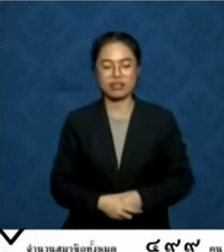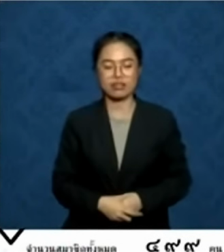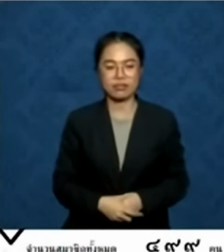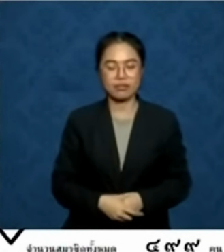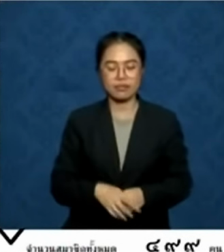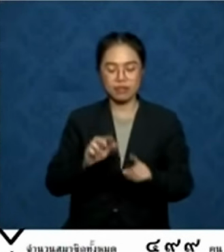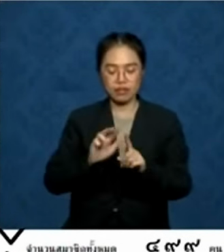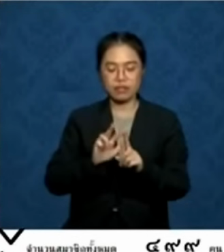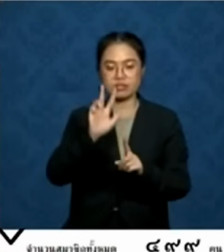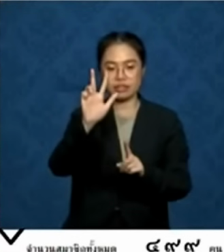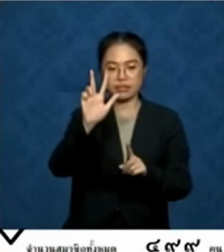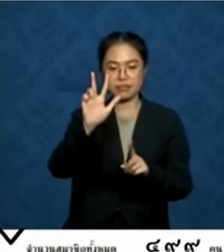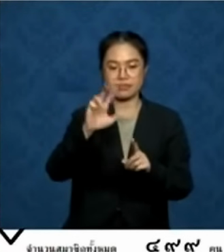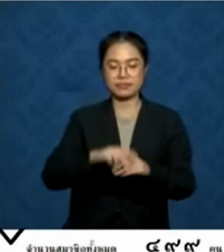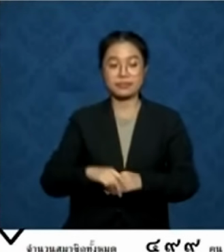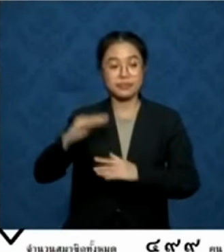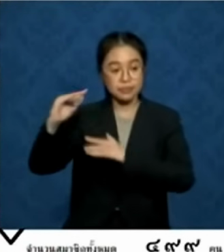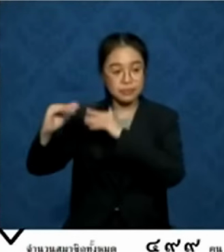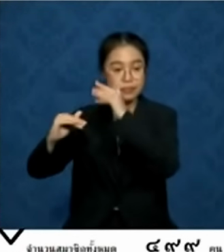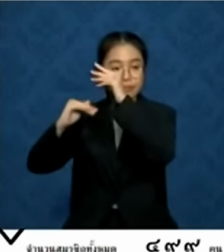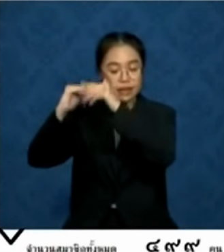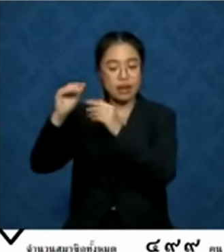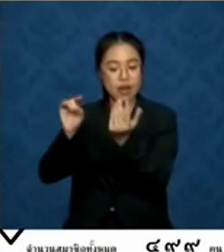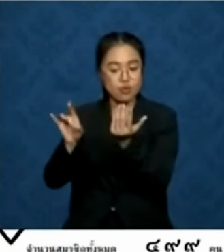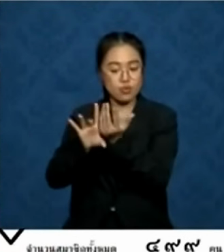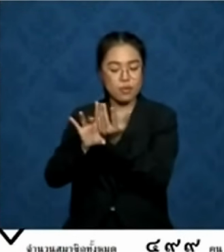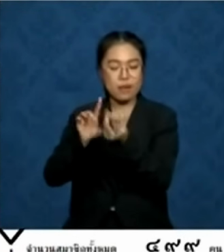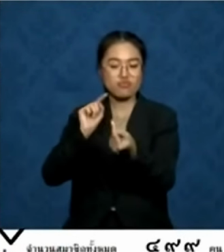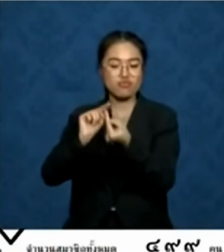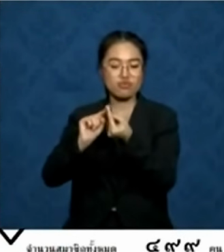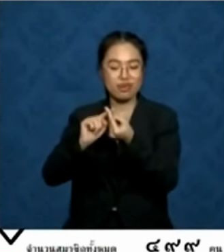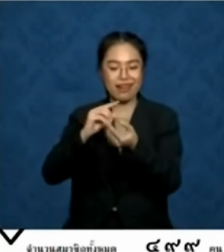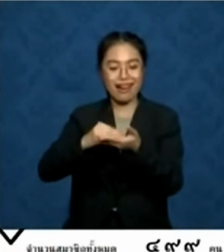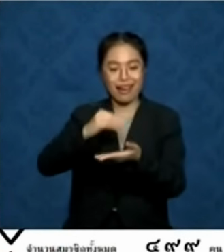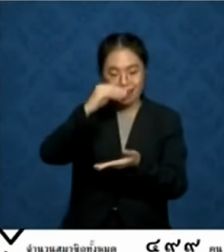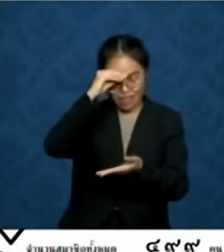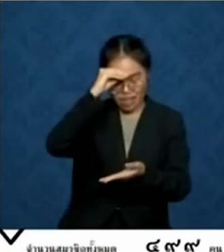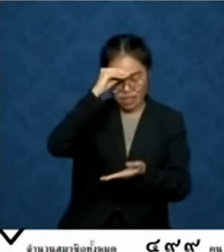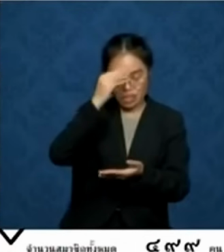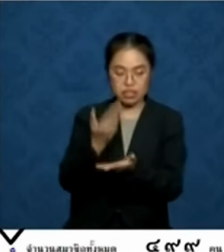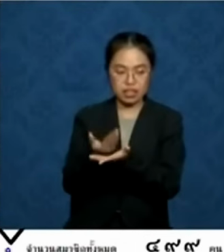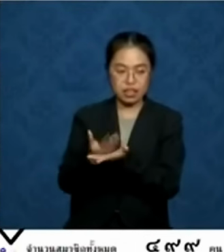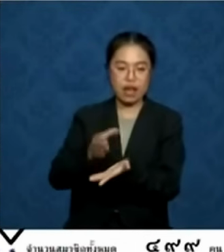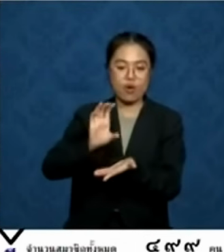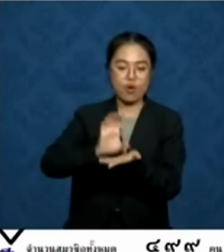ข้อ3การพัฒนาคุณภาพการศึกษาและการเรียนรู้งบประมาณ